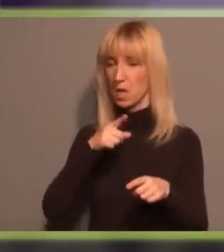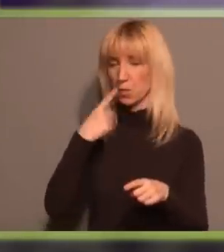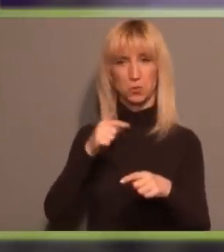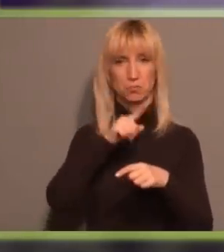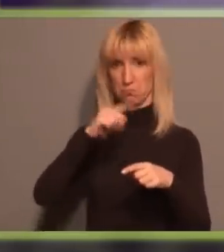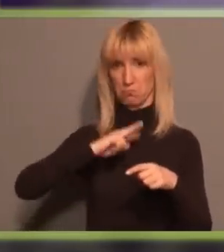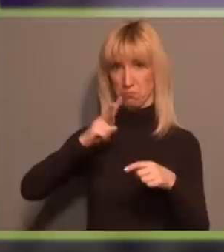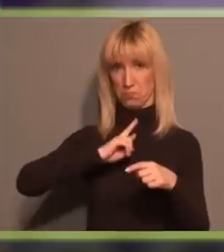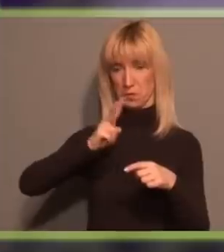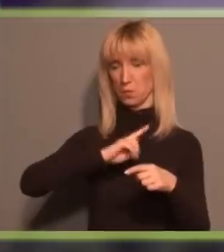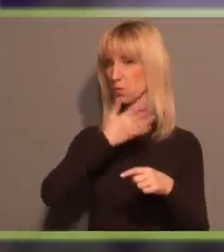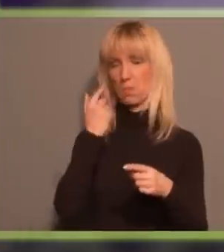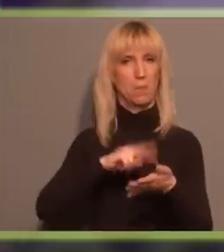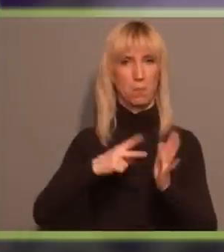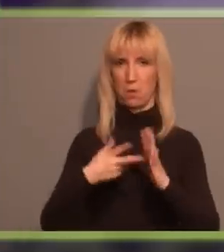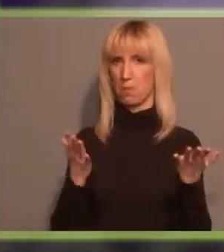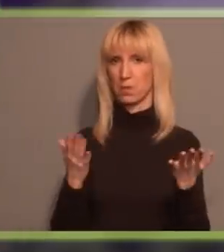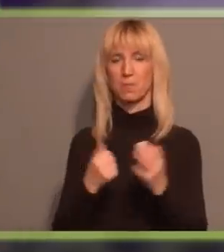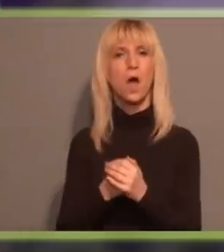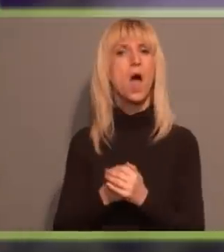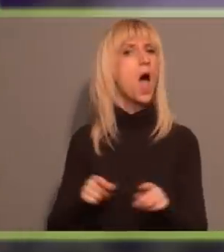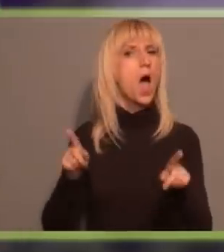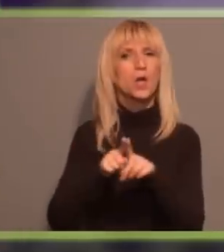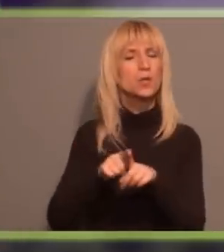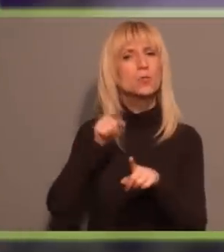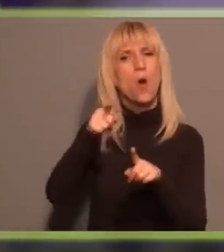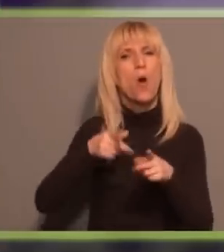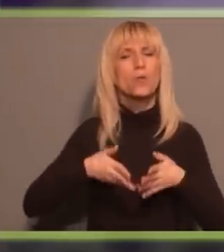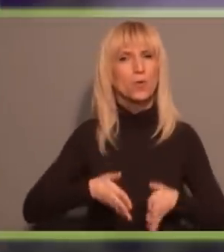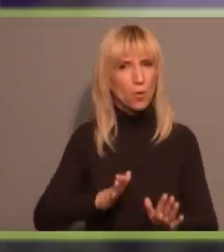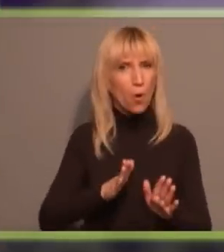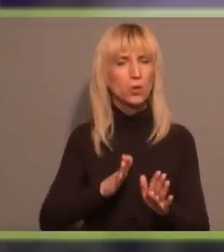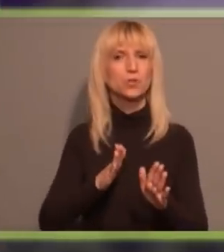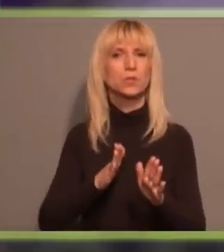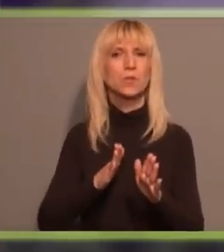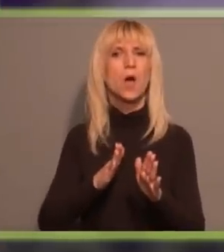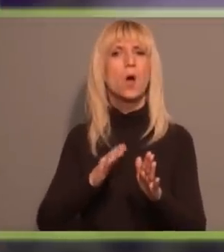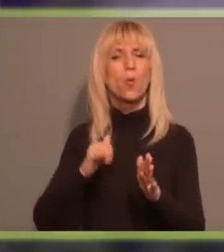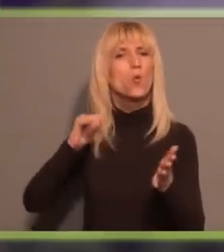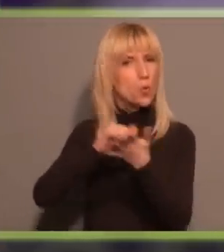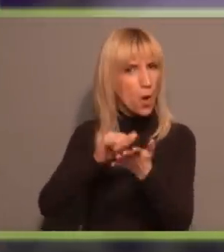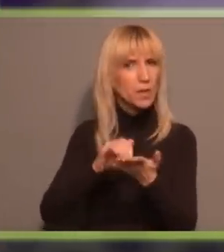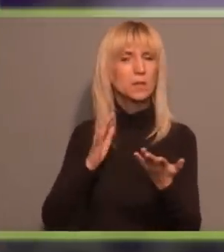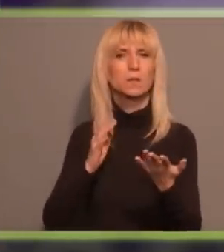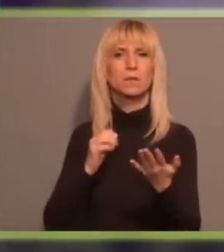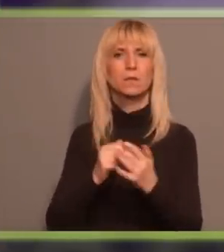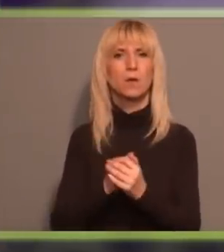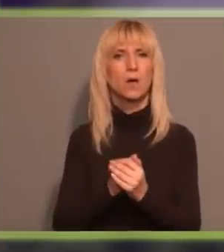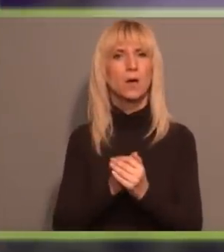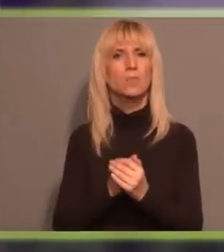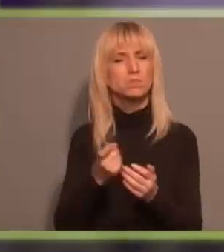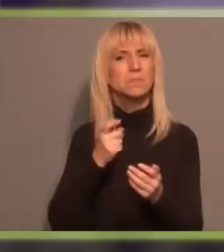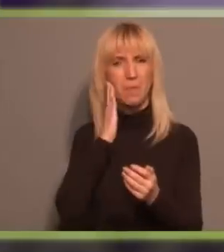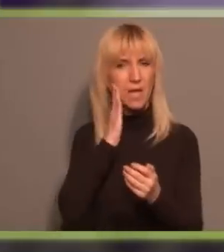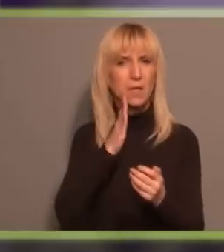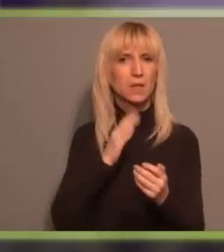problema. On je Amerikanac, on je rođen from the upper state of New York, Albany.